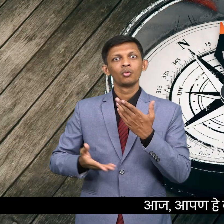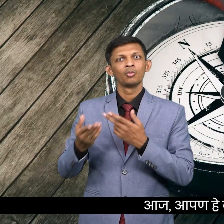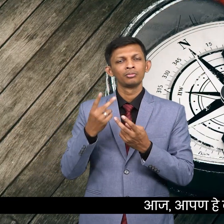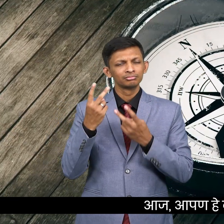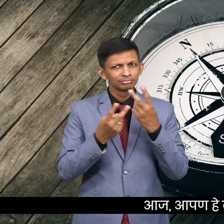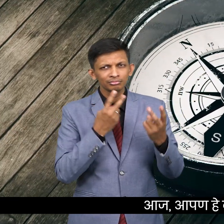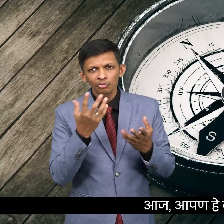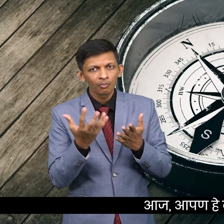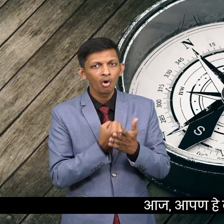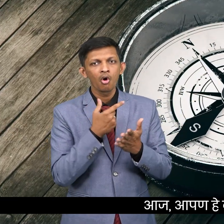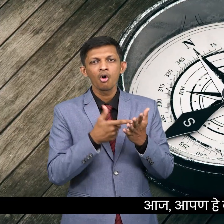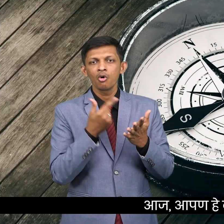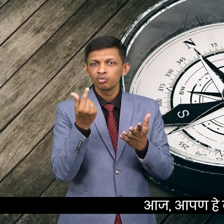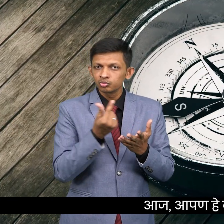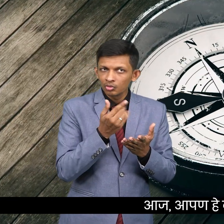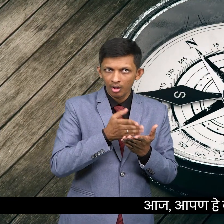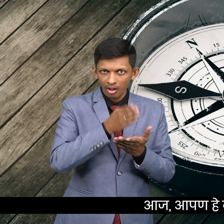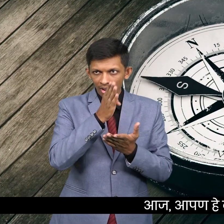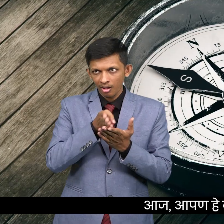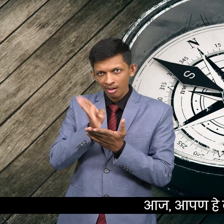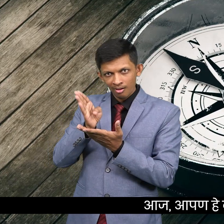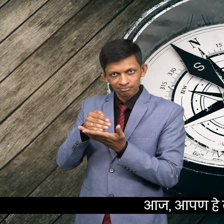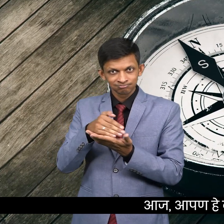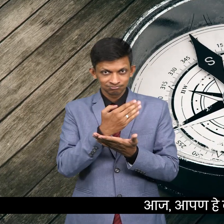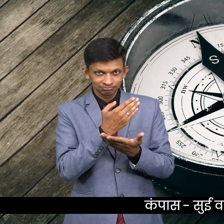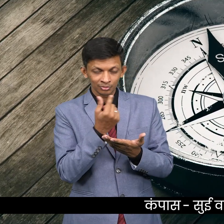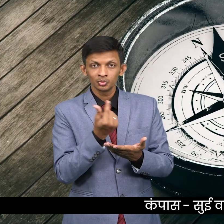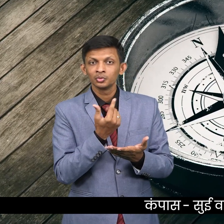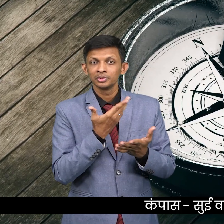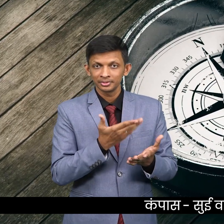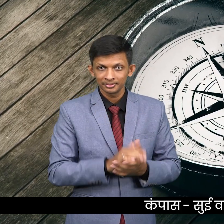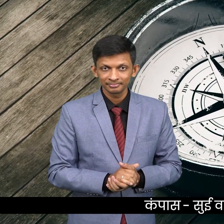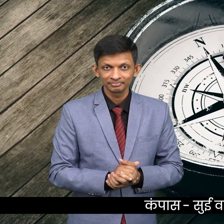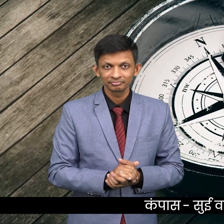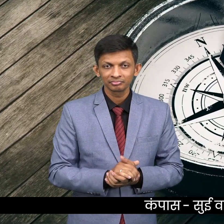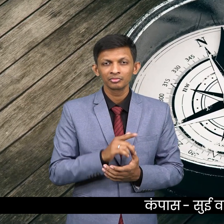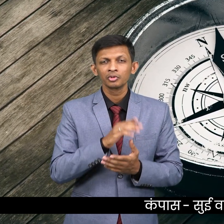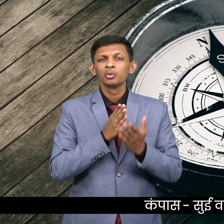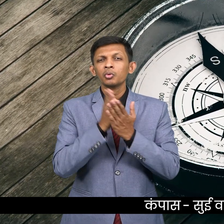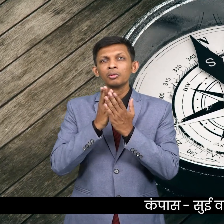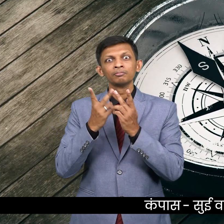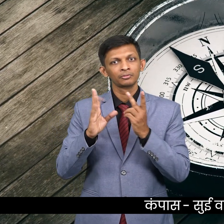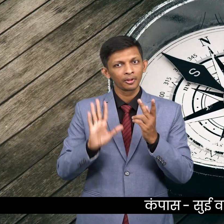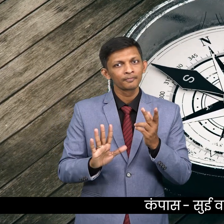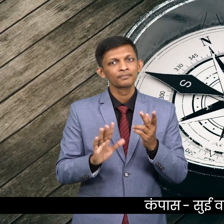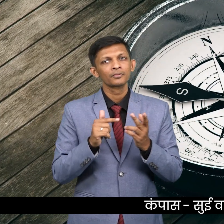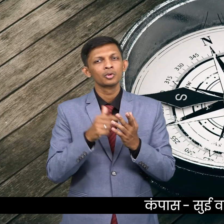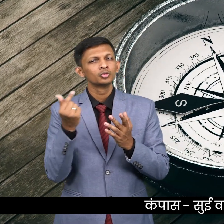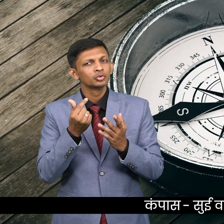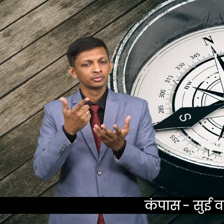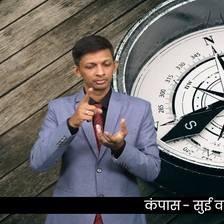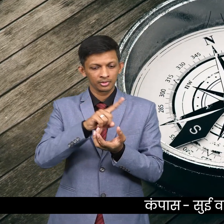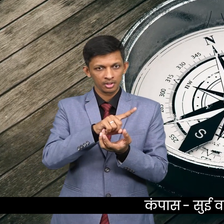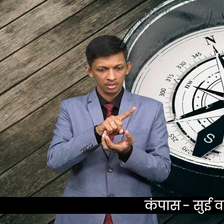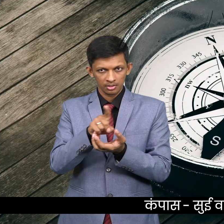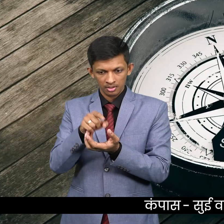आज आपण हे वापरून दिशा शोधतो. कंपास, सुई वापरून दिशा